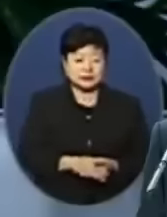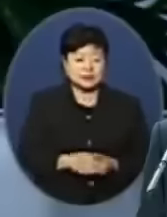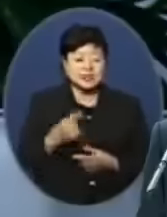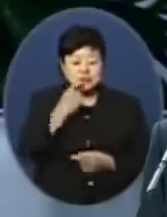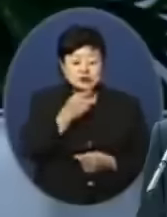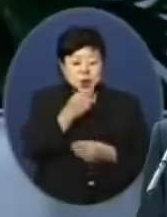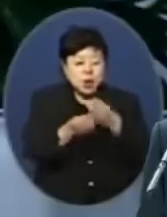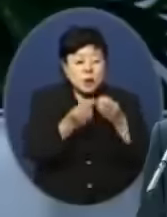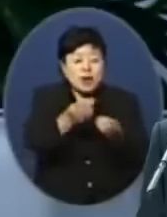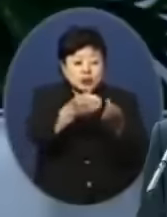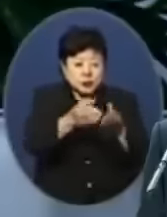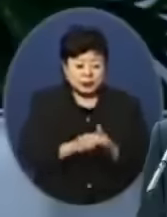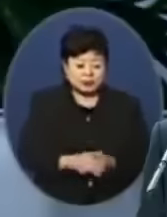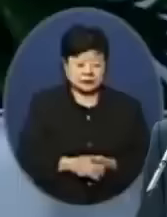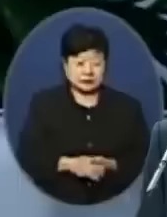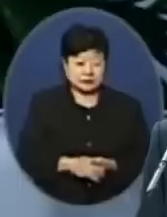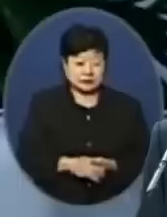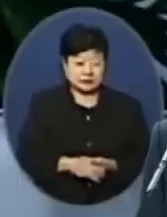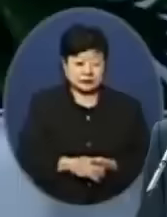입술의 고백을 통하여